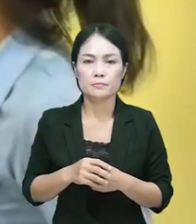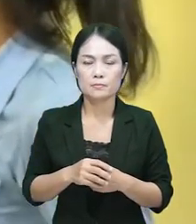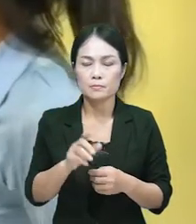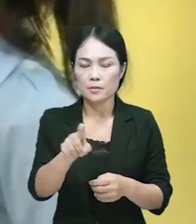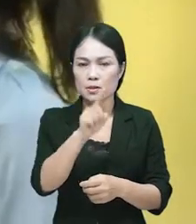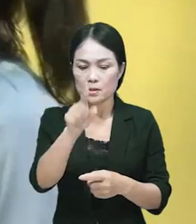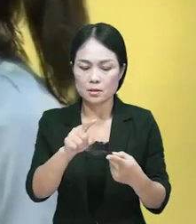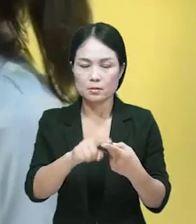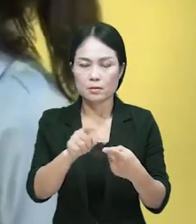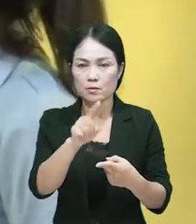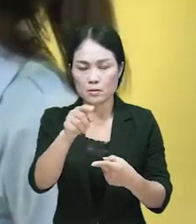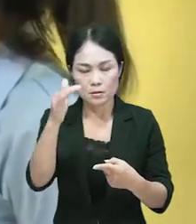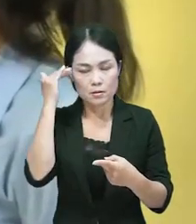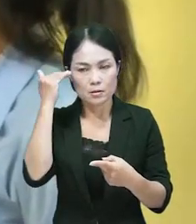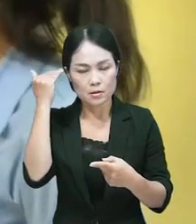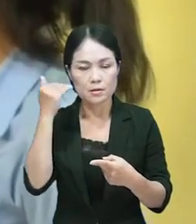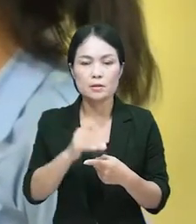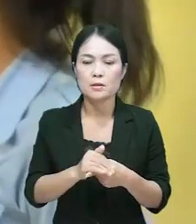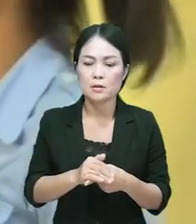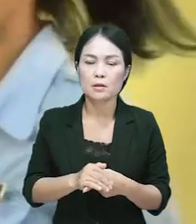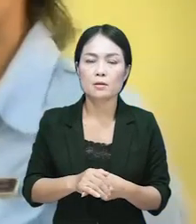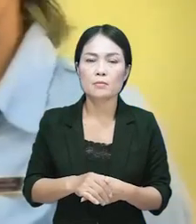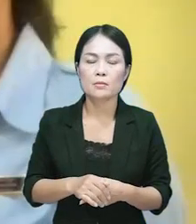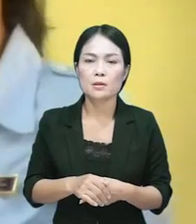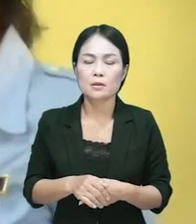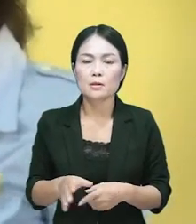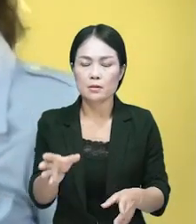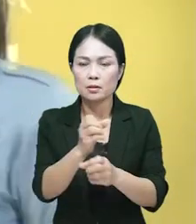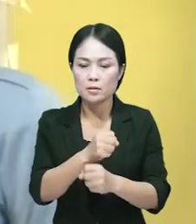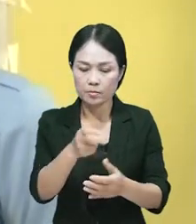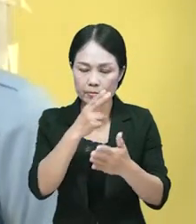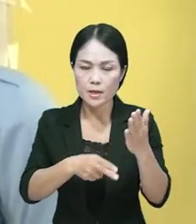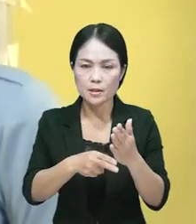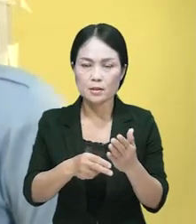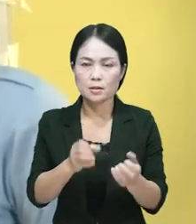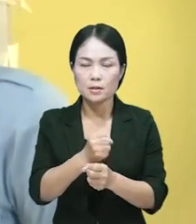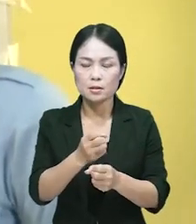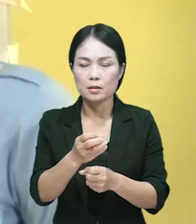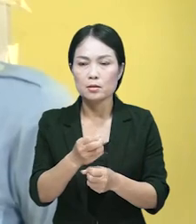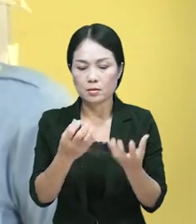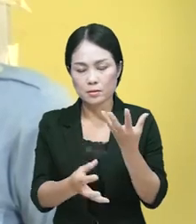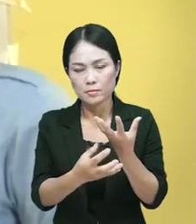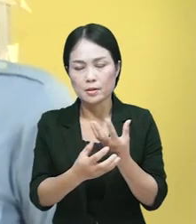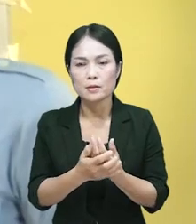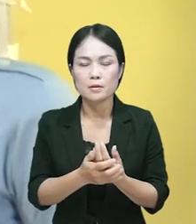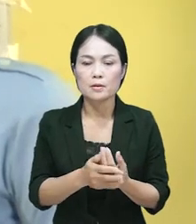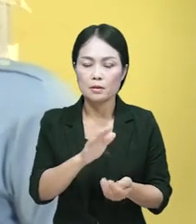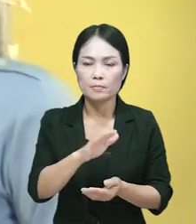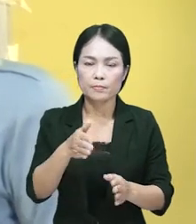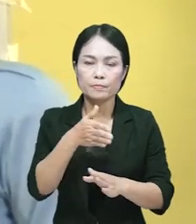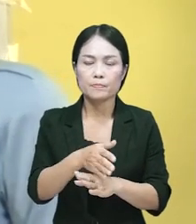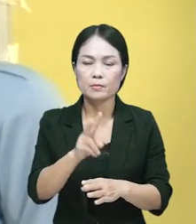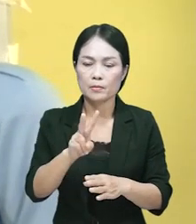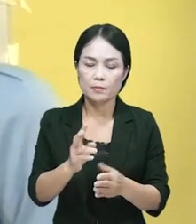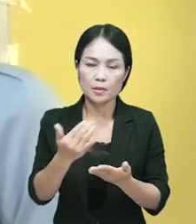សំណួរទី1តើបរិញ្ញនោះទៅរកបានអ្វីមកធ្វើមហូបបានអីកូនឆ្លងកាត់តាមការអូនកូនអានស្ងាត់ចំនួ